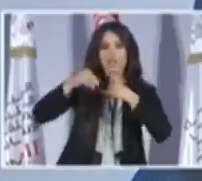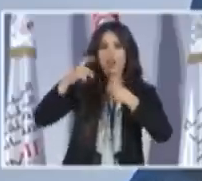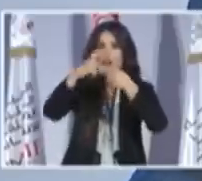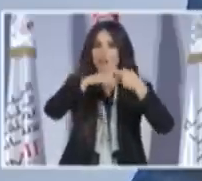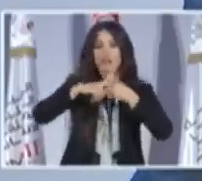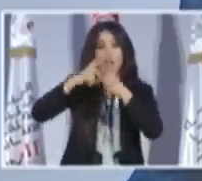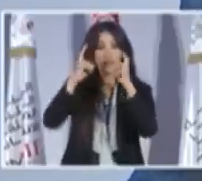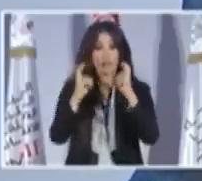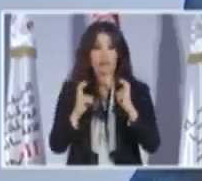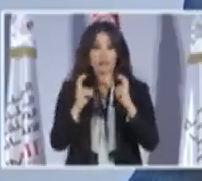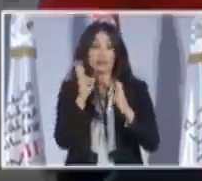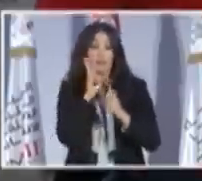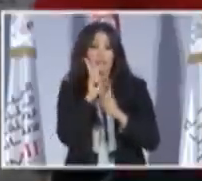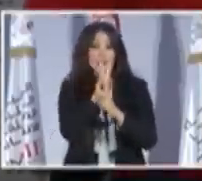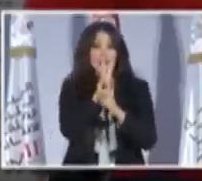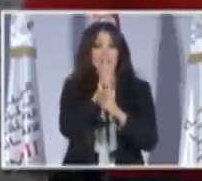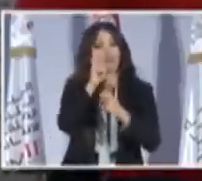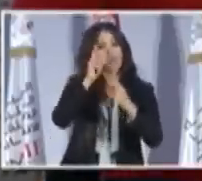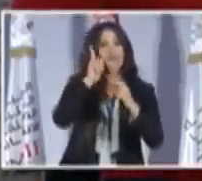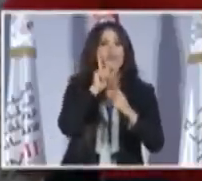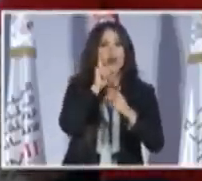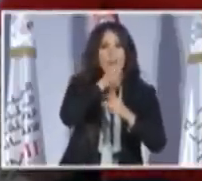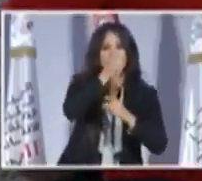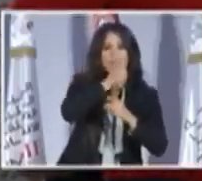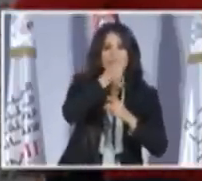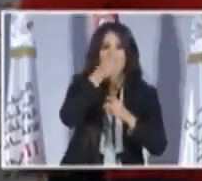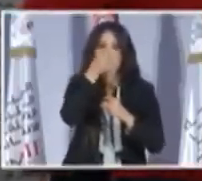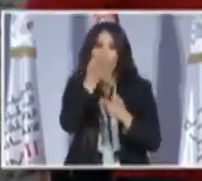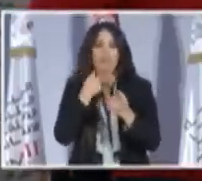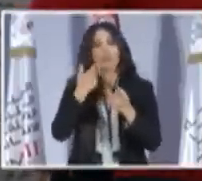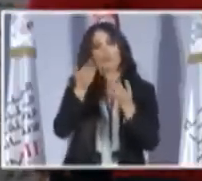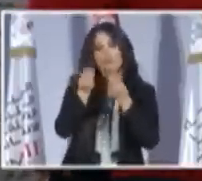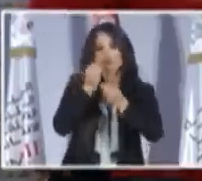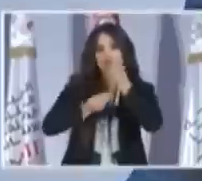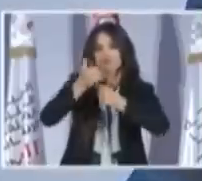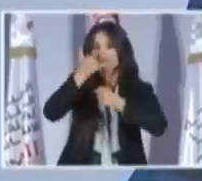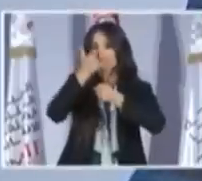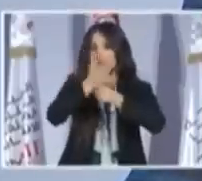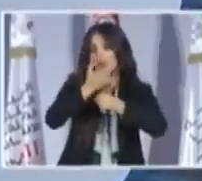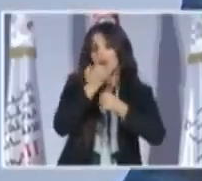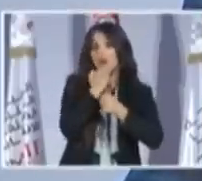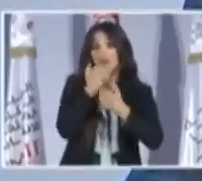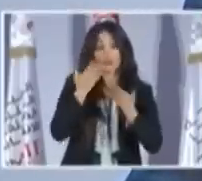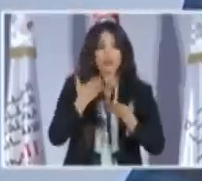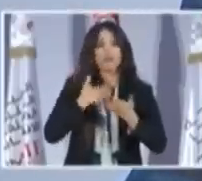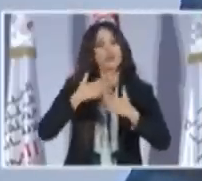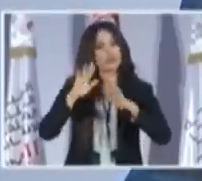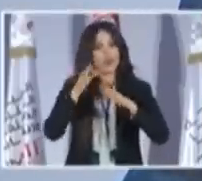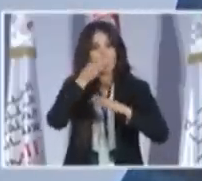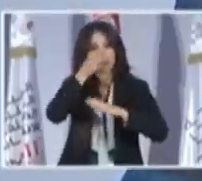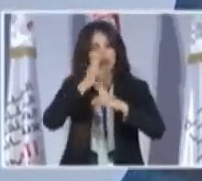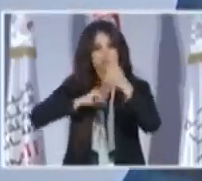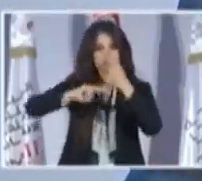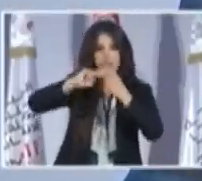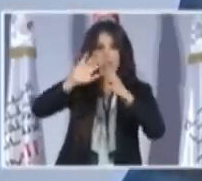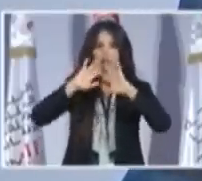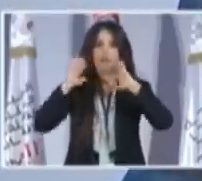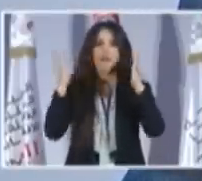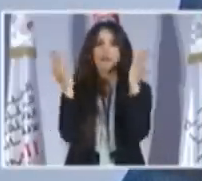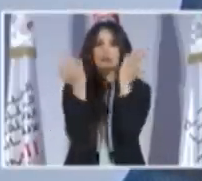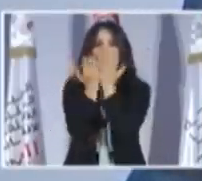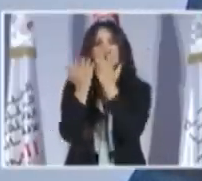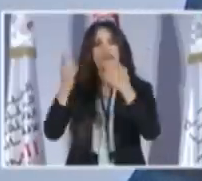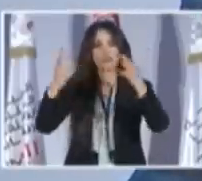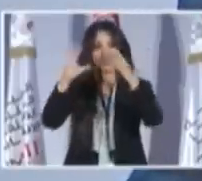هذا سميته خطا ربما هو خطا لكن نحن نرى انه عدد عوامل ساهمت في هذا الرقم